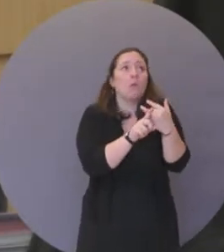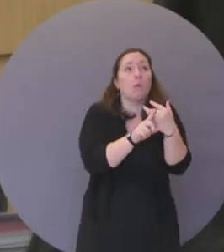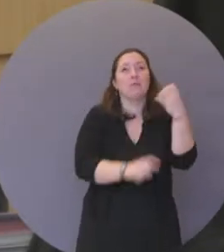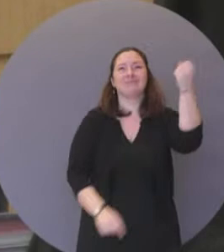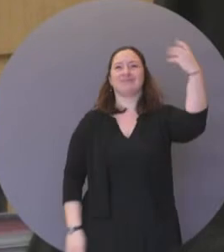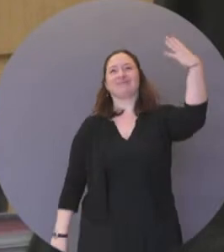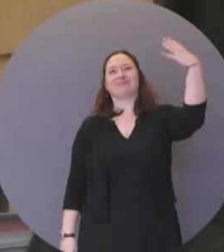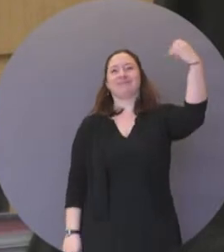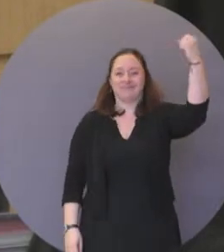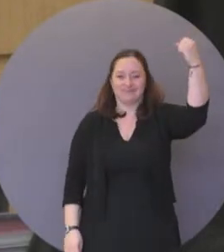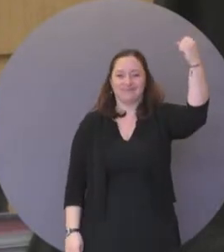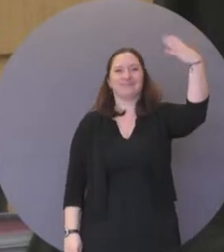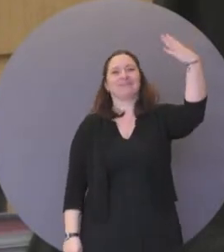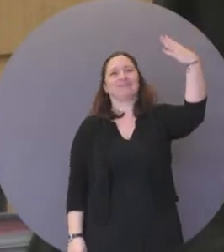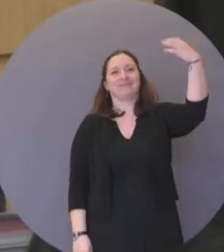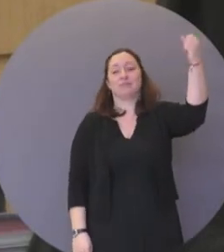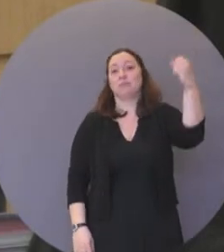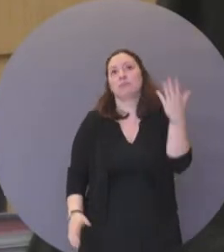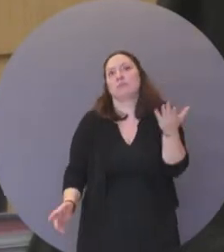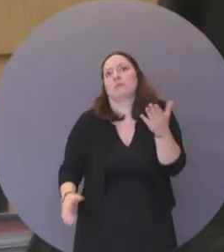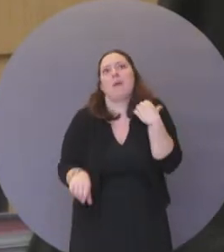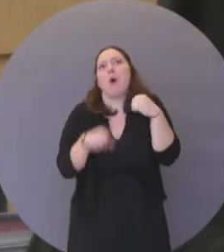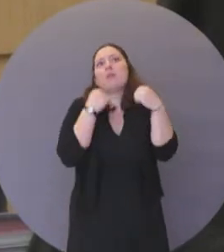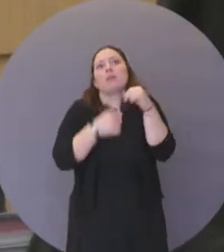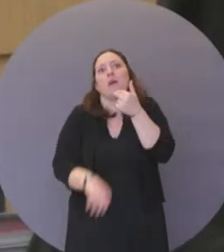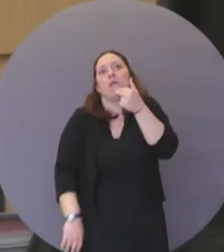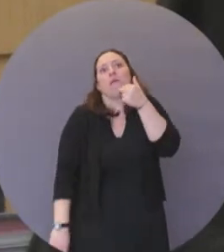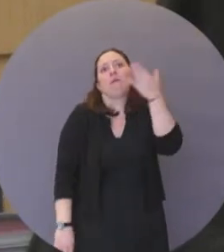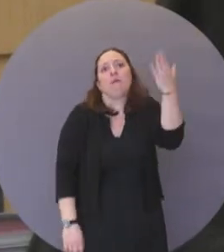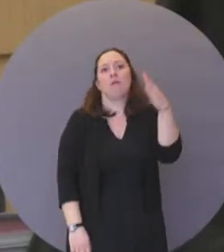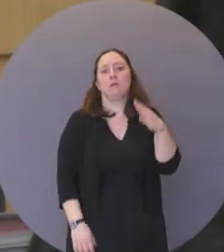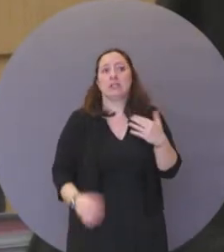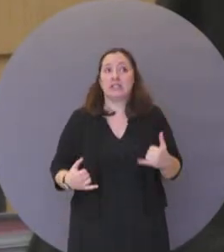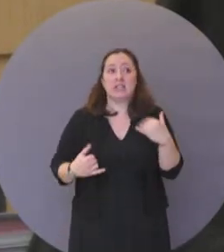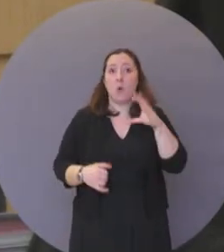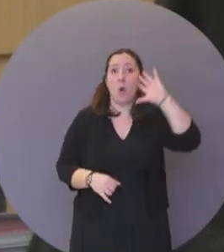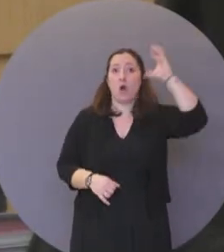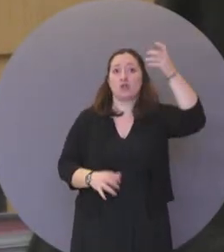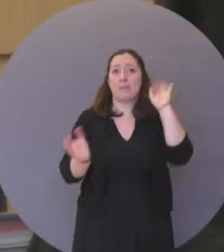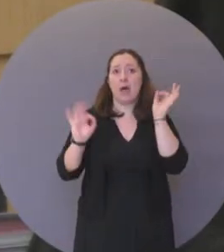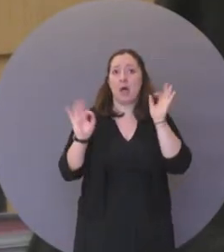rouge c'est à la mode en ce moment il n'y a pas de